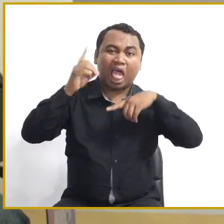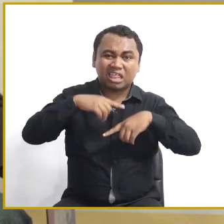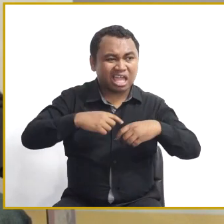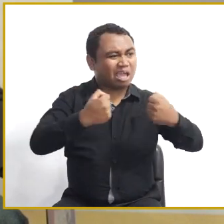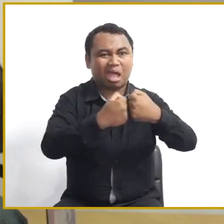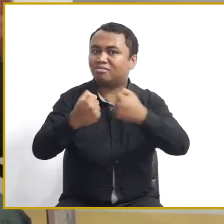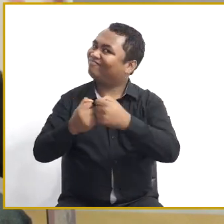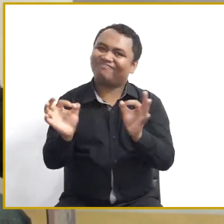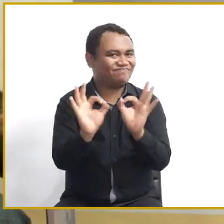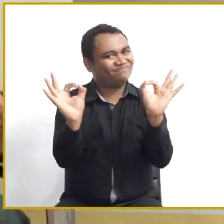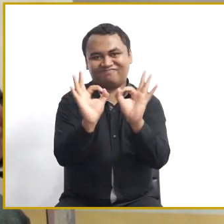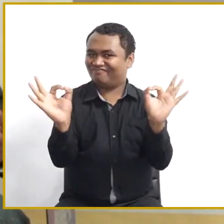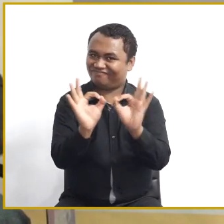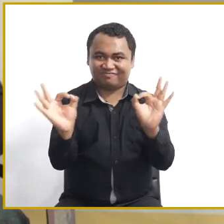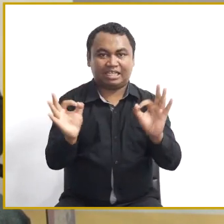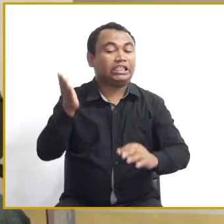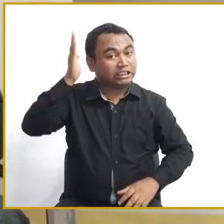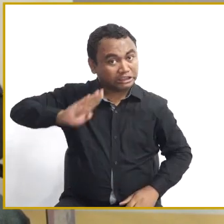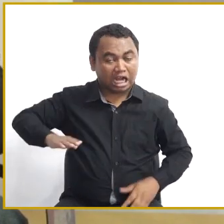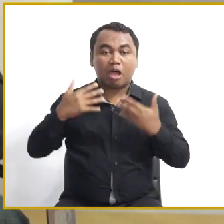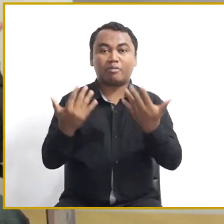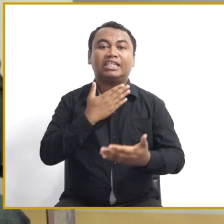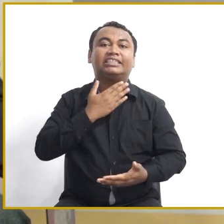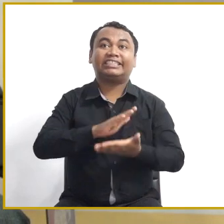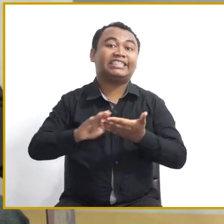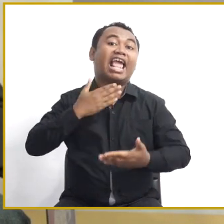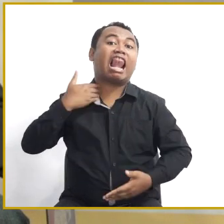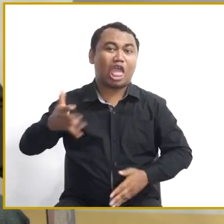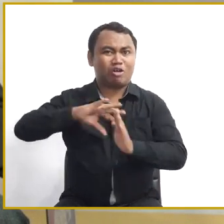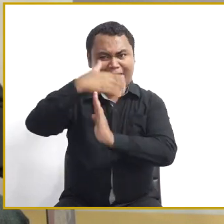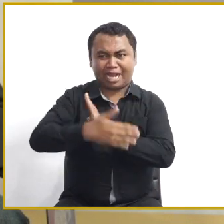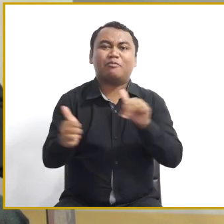antokom-pôlitika fa samy tao izy rehetra. Zany isany faly mijery an'ireny.